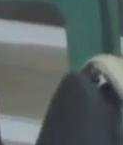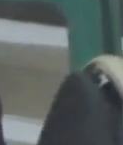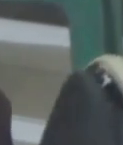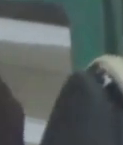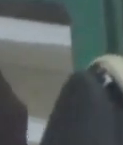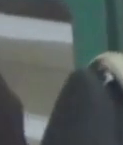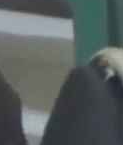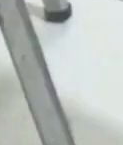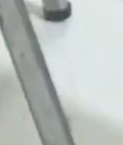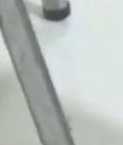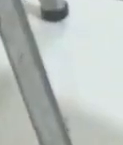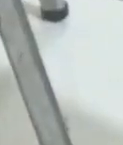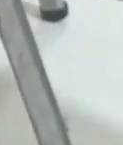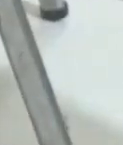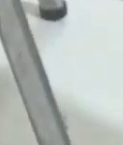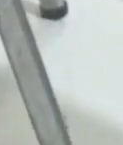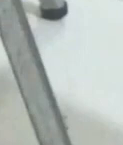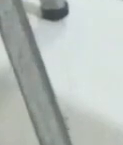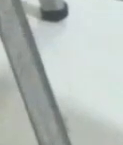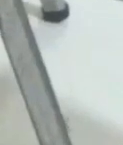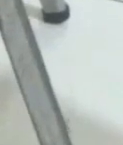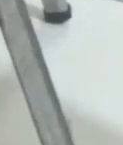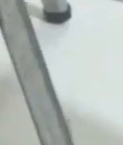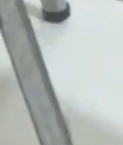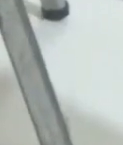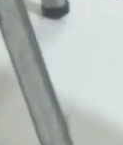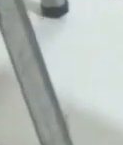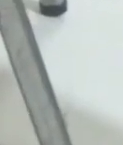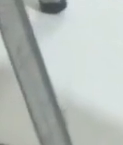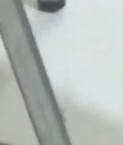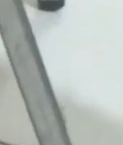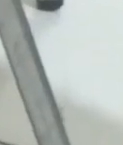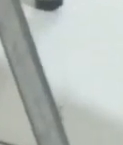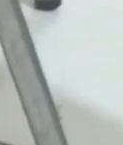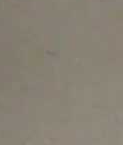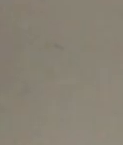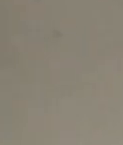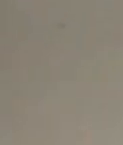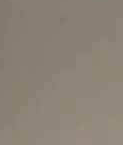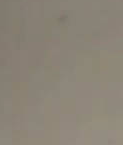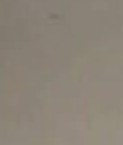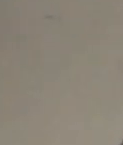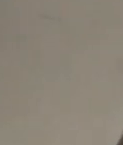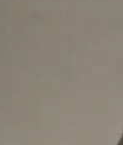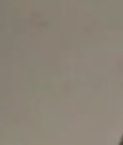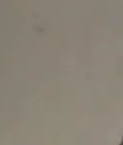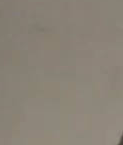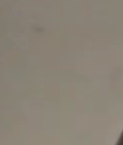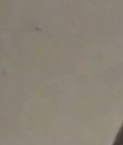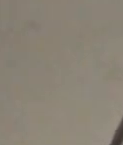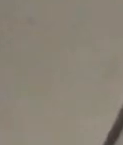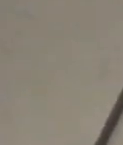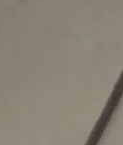saksi. Kepada polisi, pelaku mengaku tega membuang bayi laki-laki yang baru dilahirkan karena malu memiliki anak hasil hubungan di luar